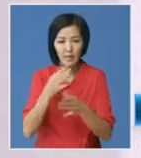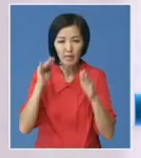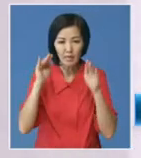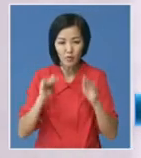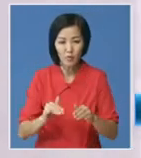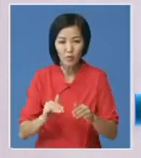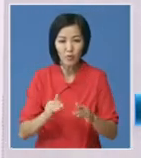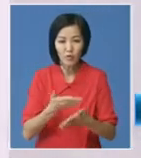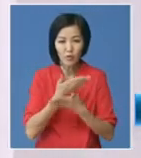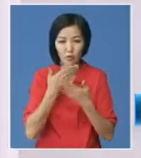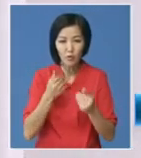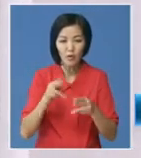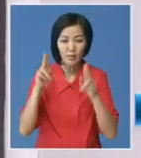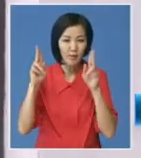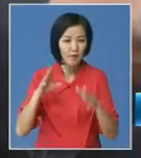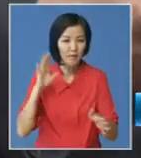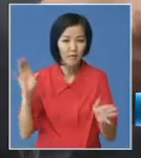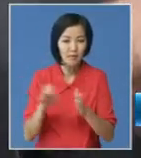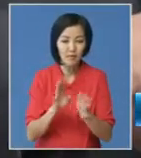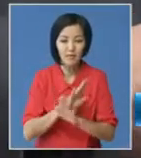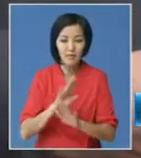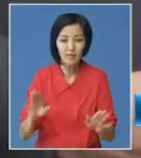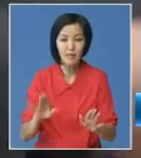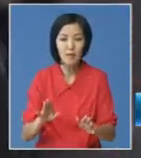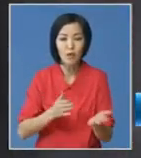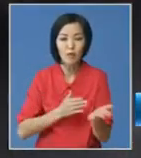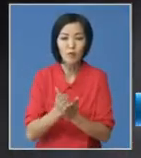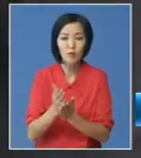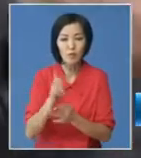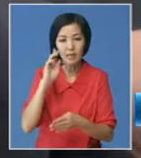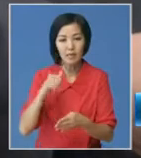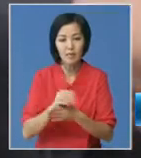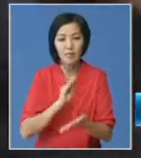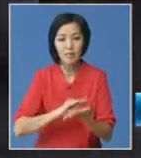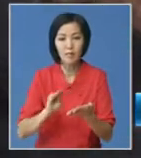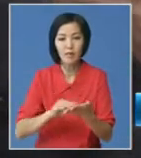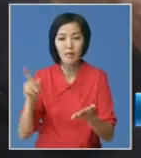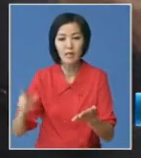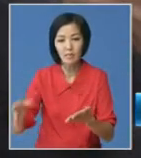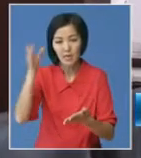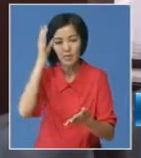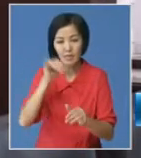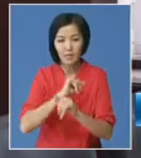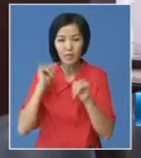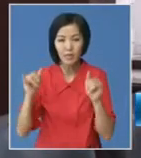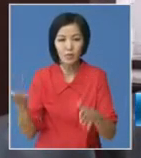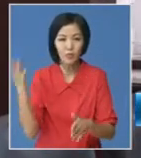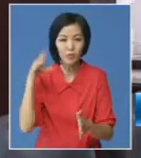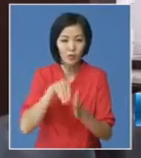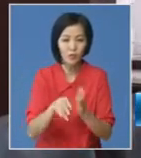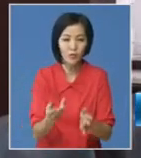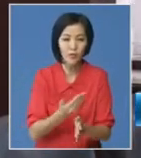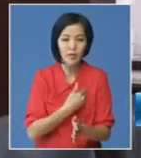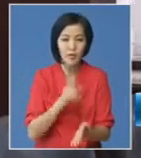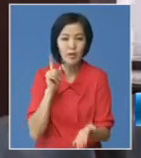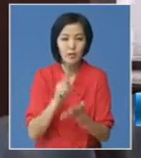көрсетеді. Көбісі тәртіп сақтағысы келмейді. Сондықтан бұл бағытты мен елбасы мақаласында айтылған сана жаңғыртуына қосқым келеді. Міндетті түрде